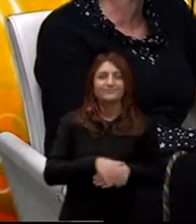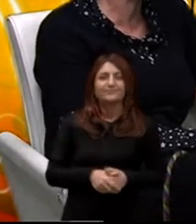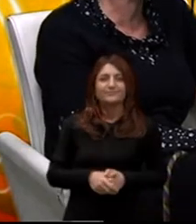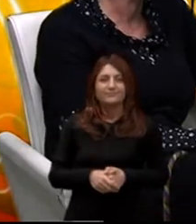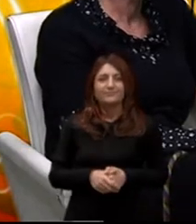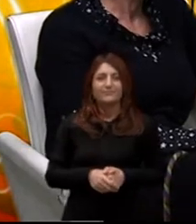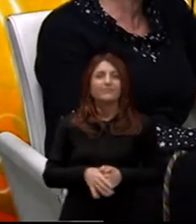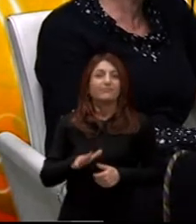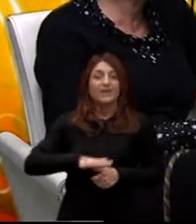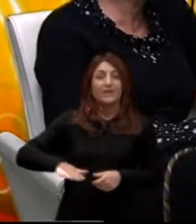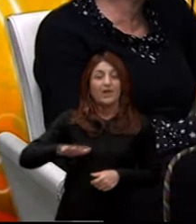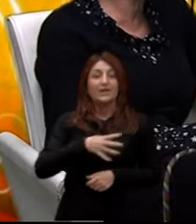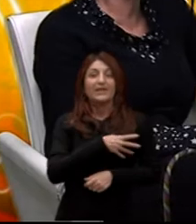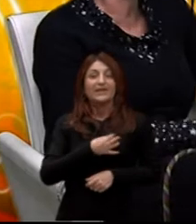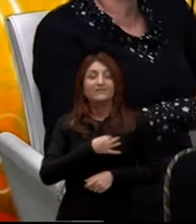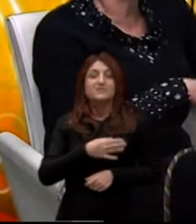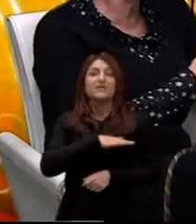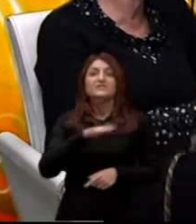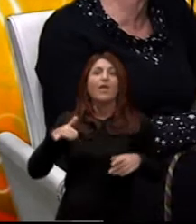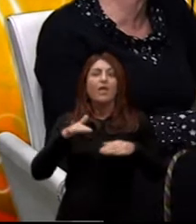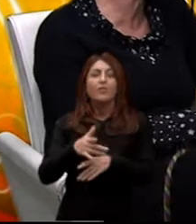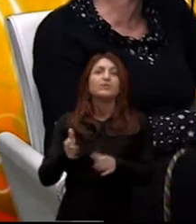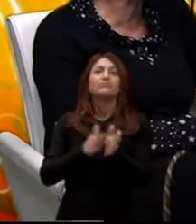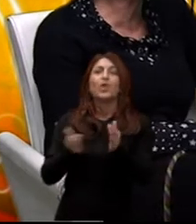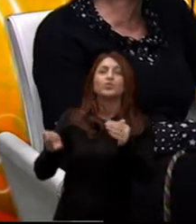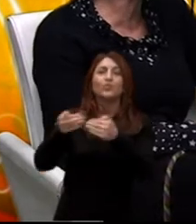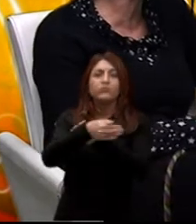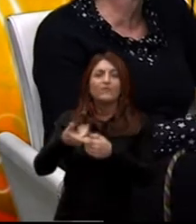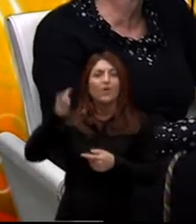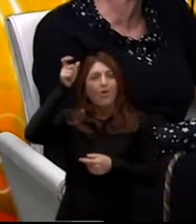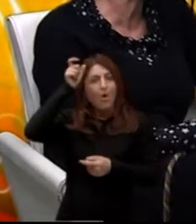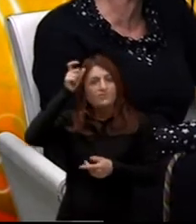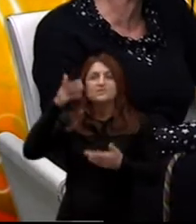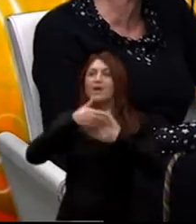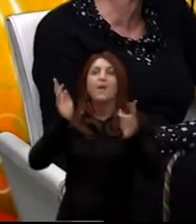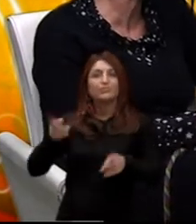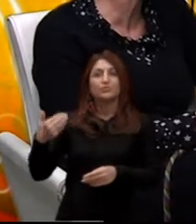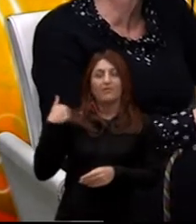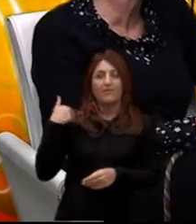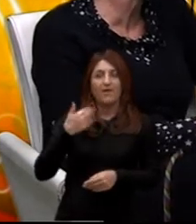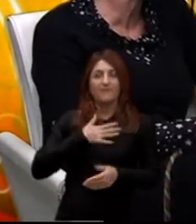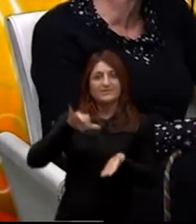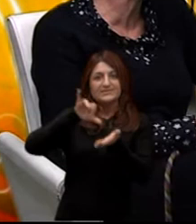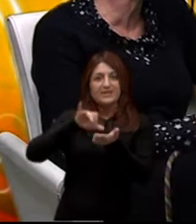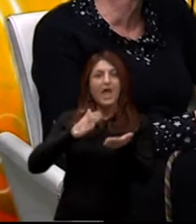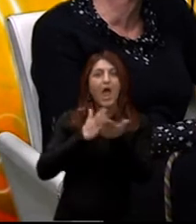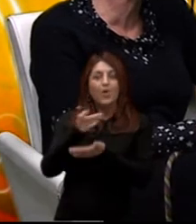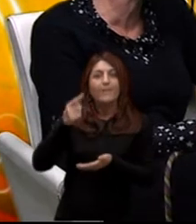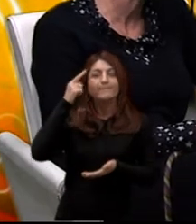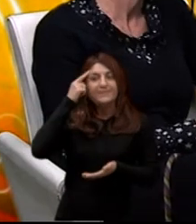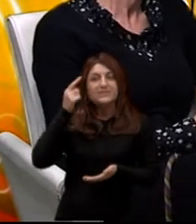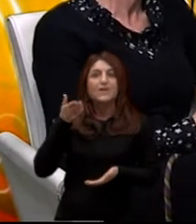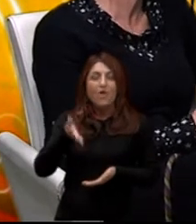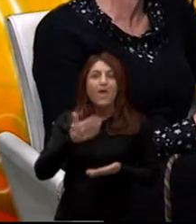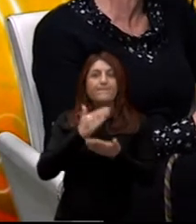cijele Hrvatske. Dobro. Znači, svi ljudi iz Dubrovnika i iz Osijeka se mogu javiti u Centar Silver ako misle da su ti